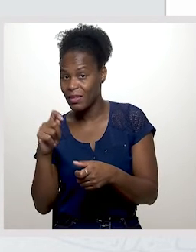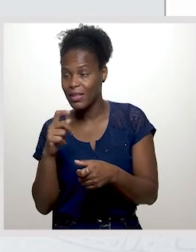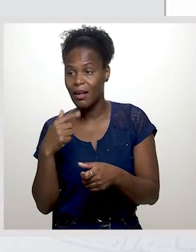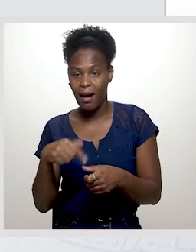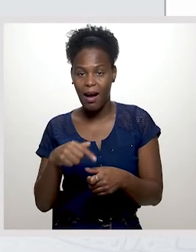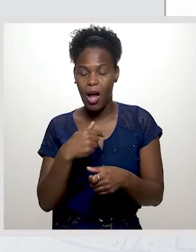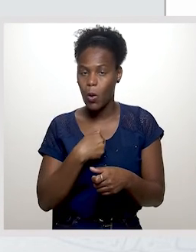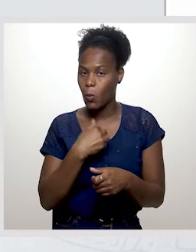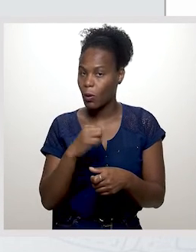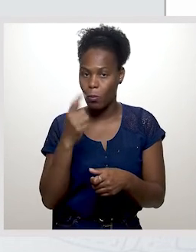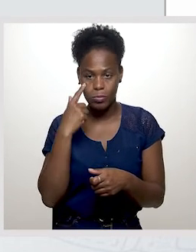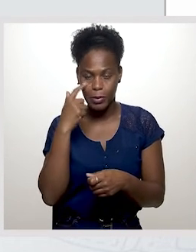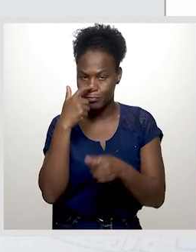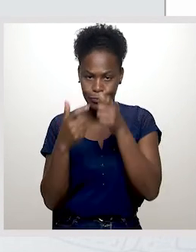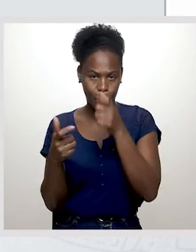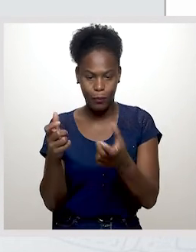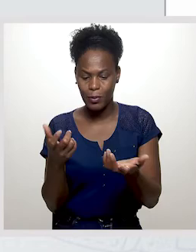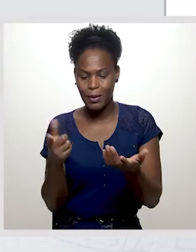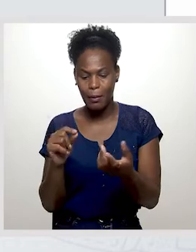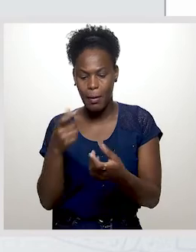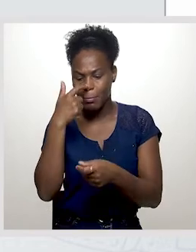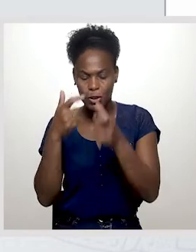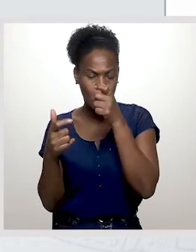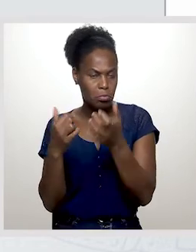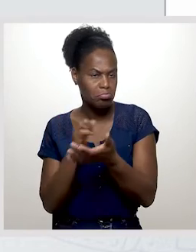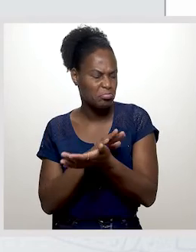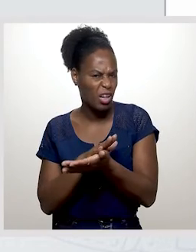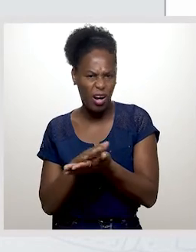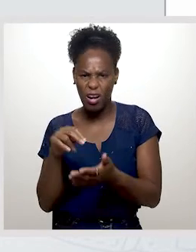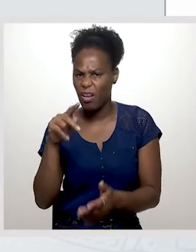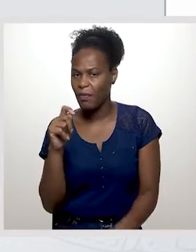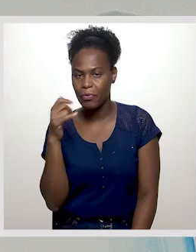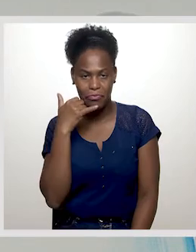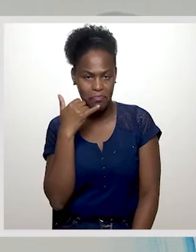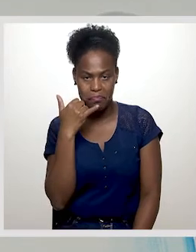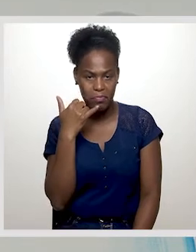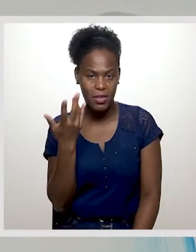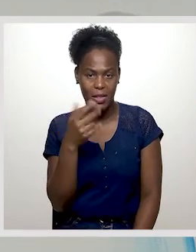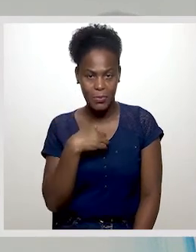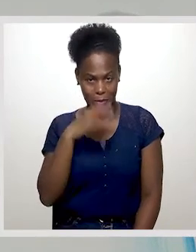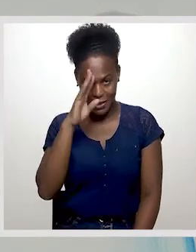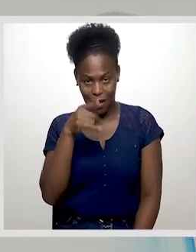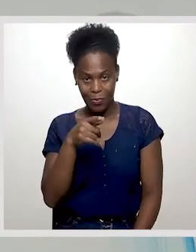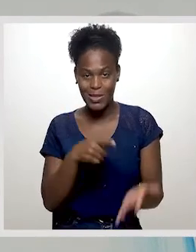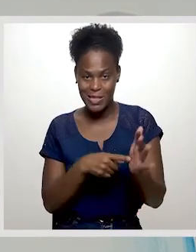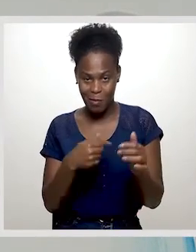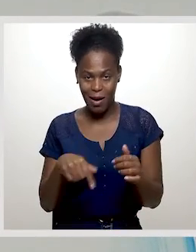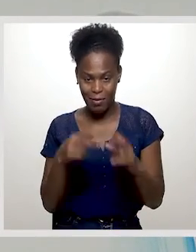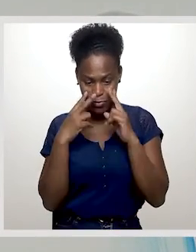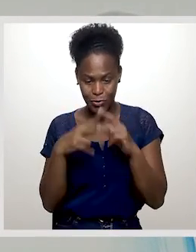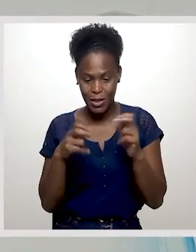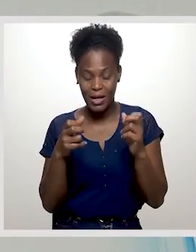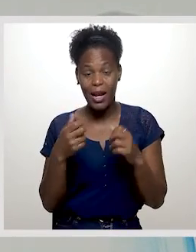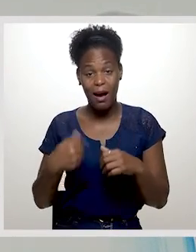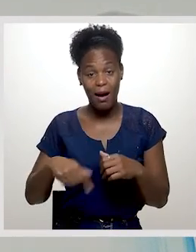connais personne, personne ne téléphone. Je sais que tu as trouvé ces exemples et il en